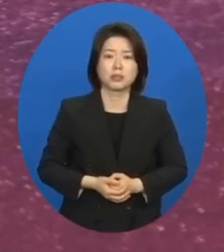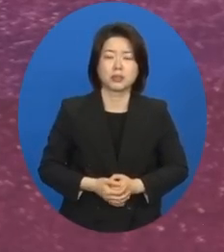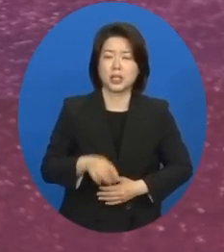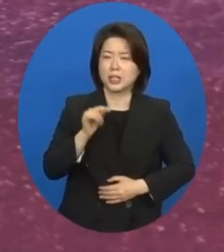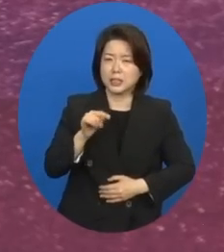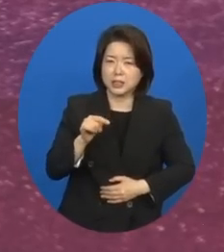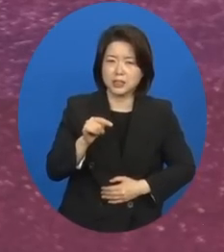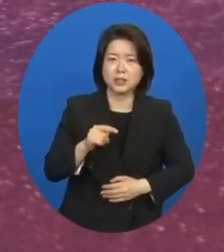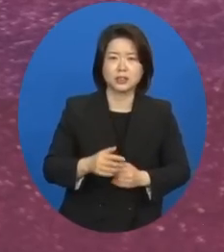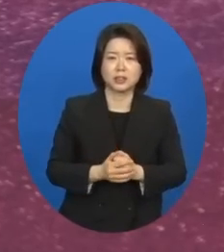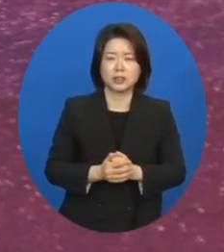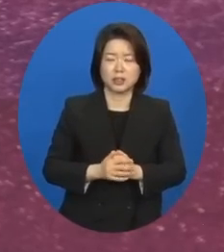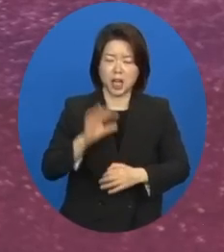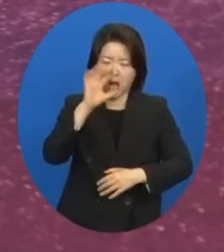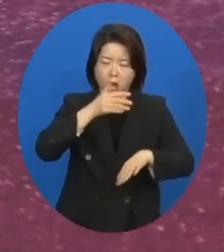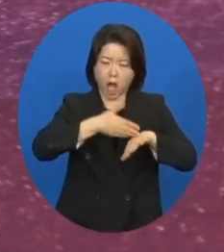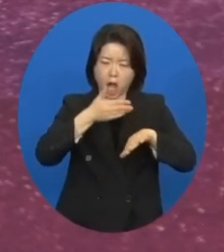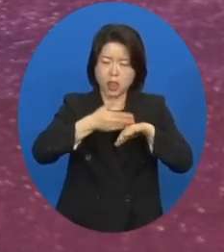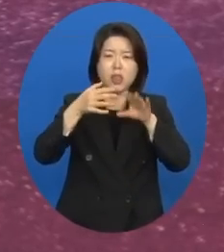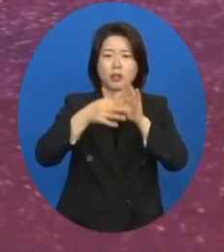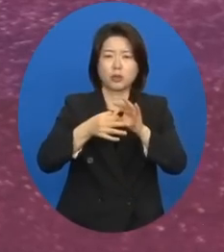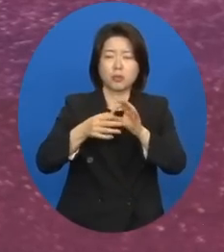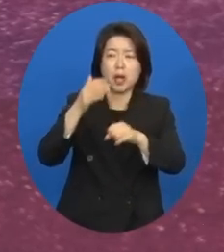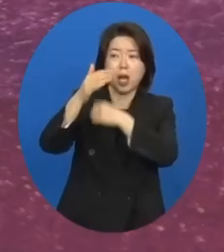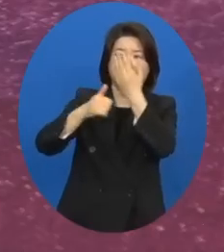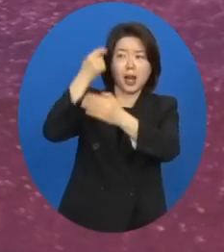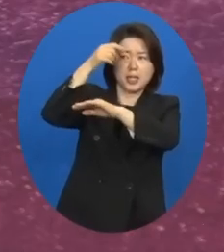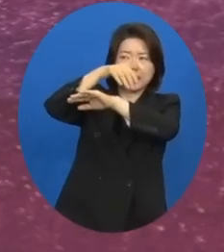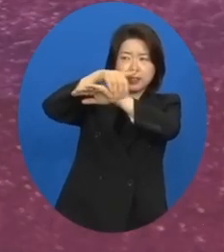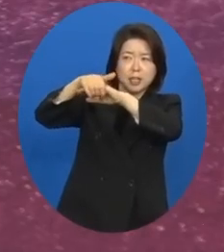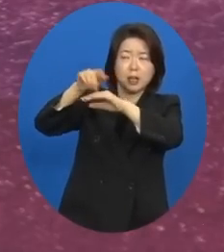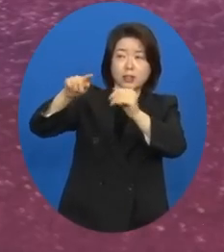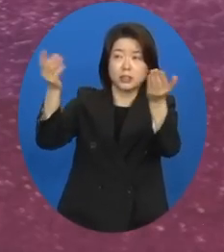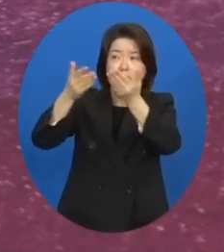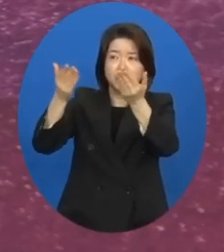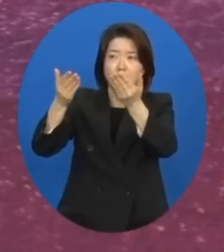그 연단을 통하여서 하나님의 계획하심,